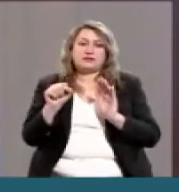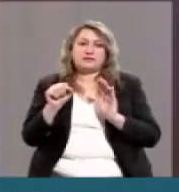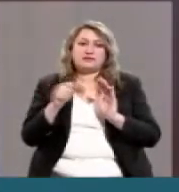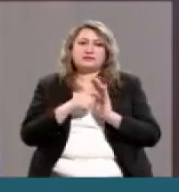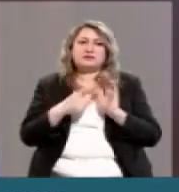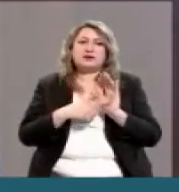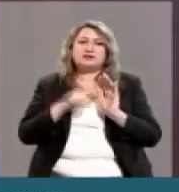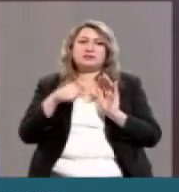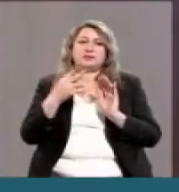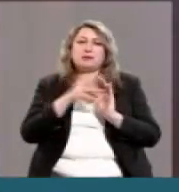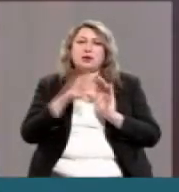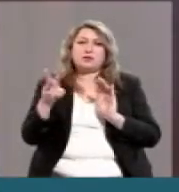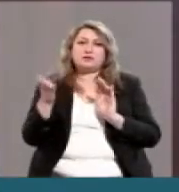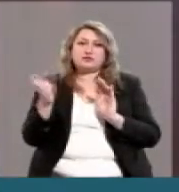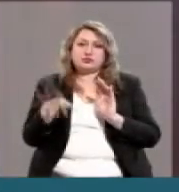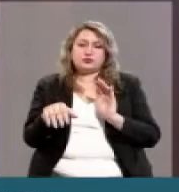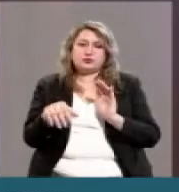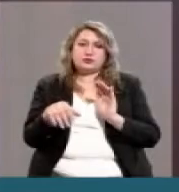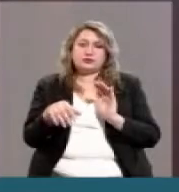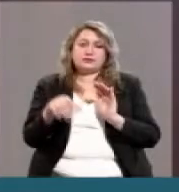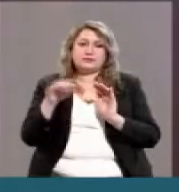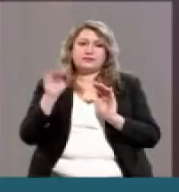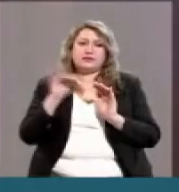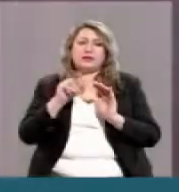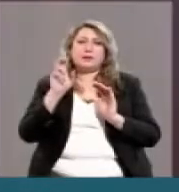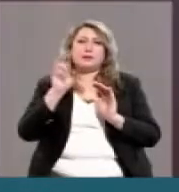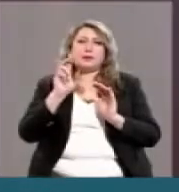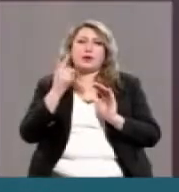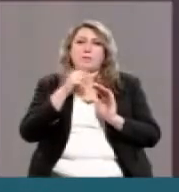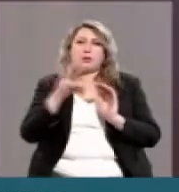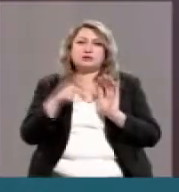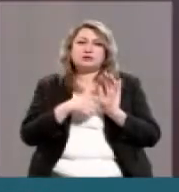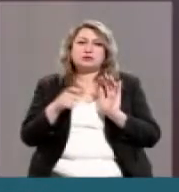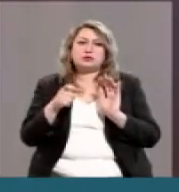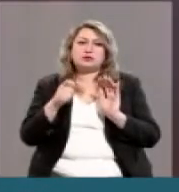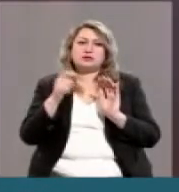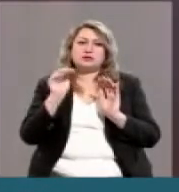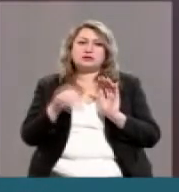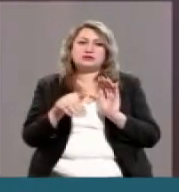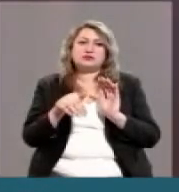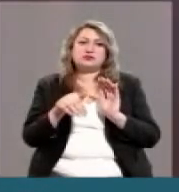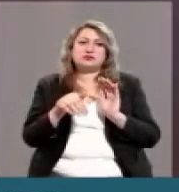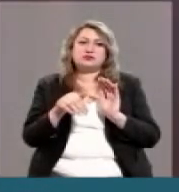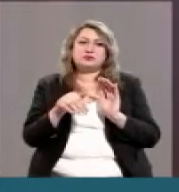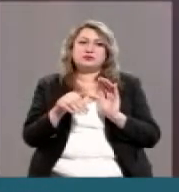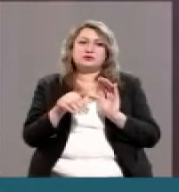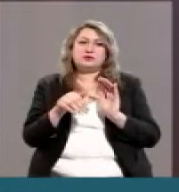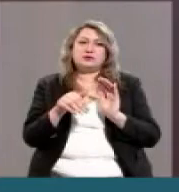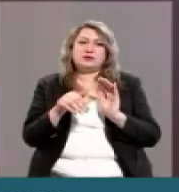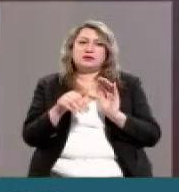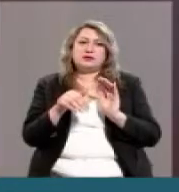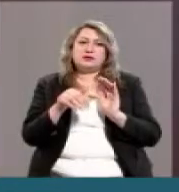Это 17,5 миллионов штук. И березы 1 миллион 700 тысяч.